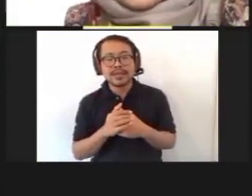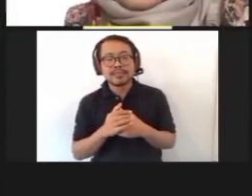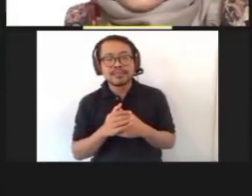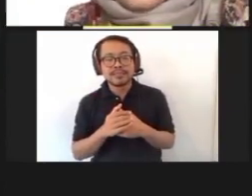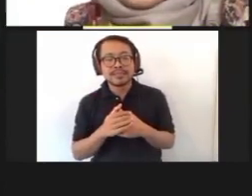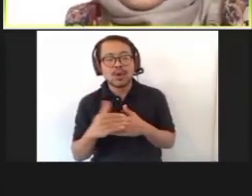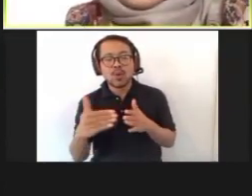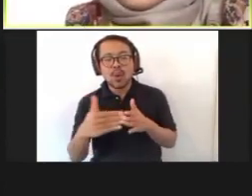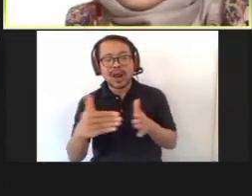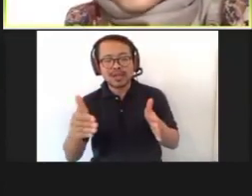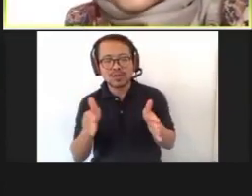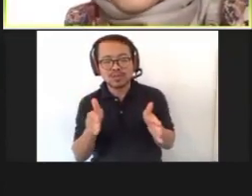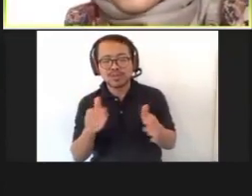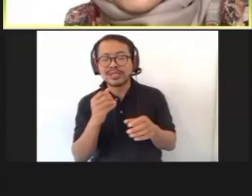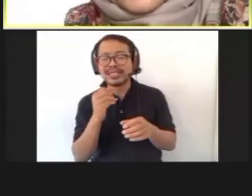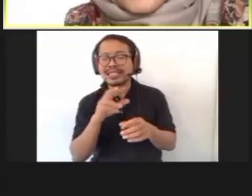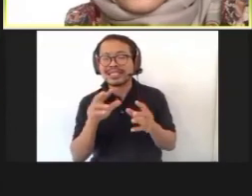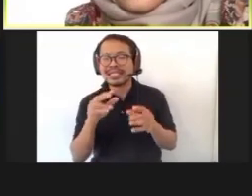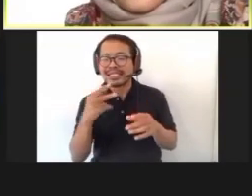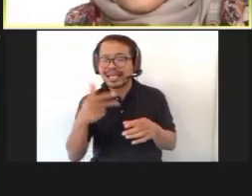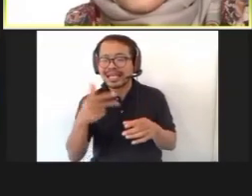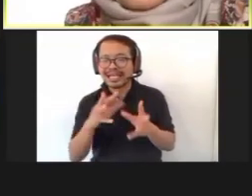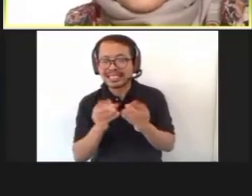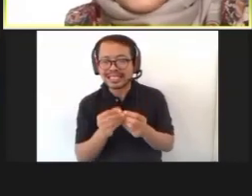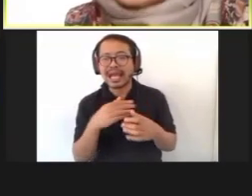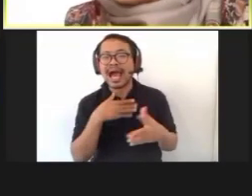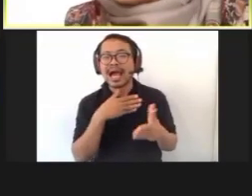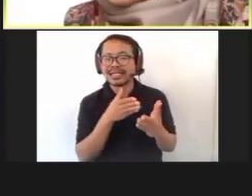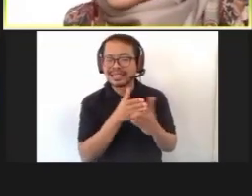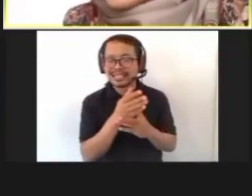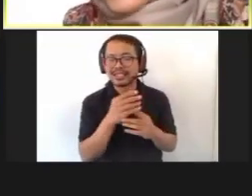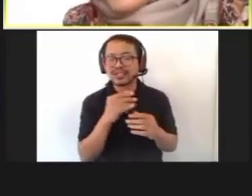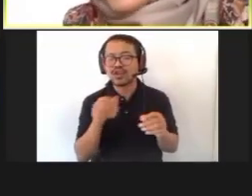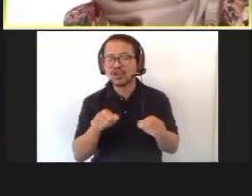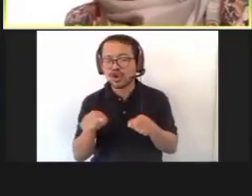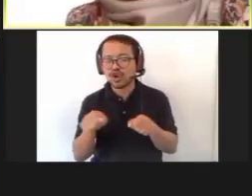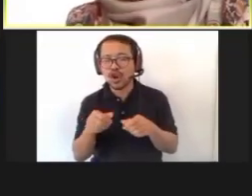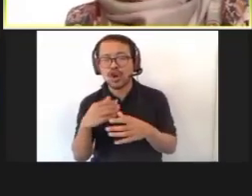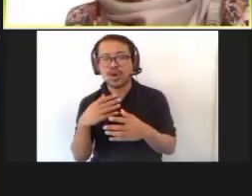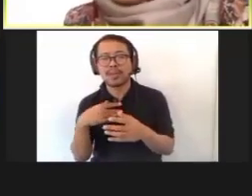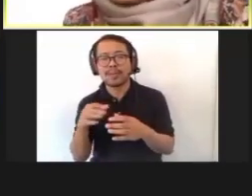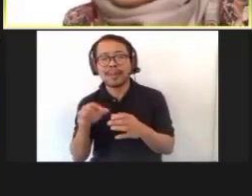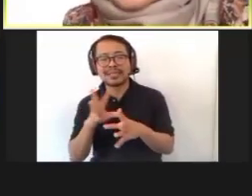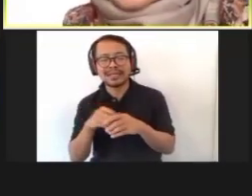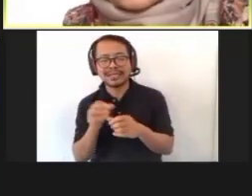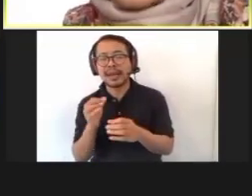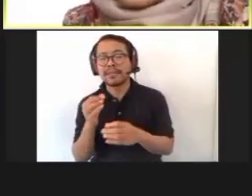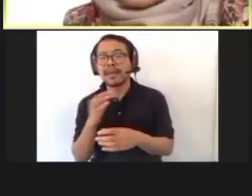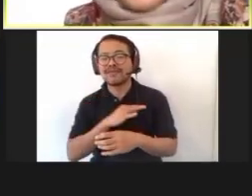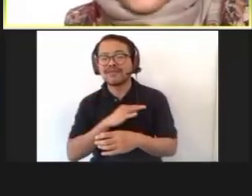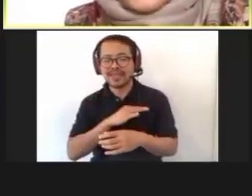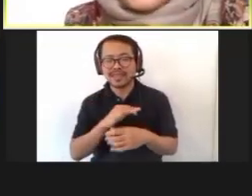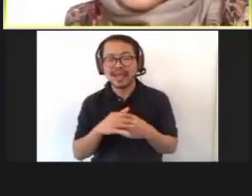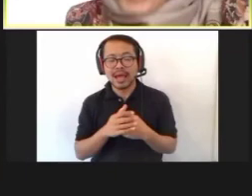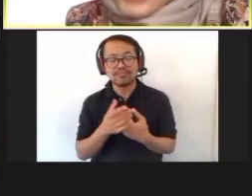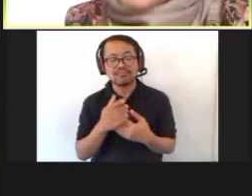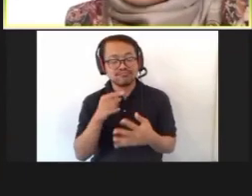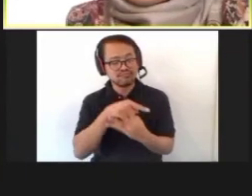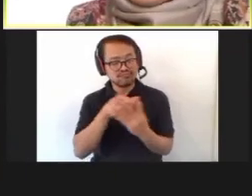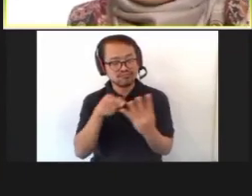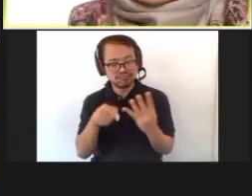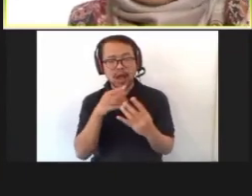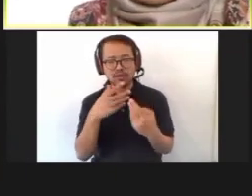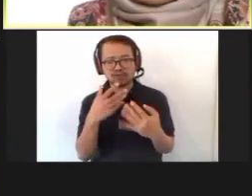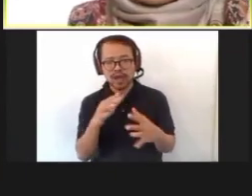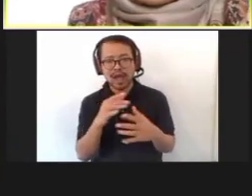saya sampaikan terkait akses, partisipasi, kontrol dan manfaat, sehingga dengan melihat semua itu mudah-mudahan kita